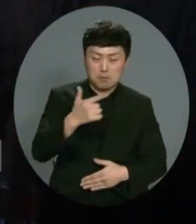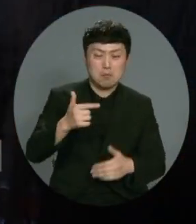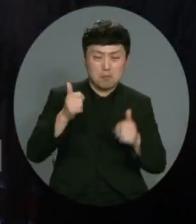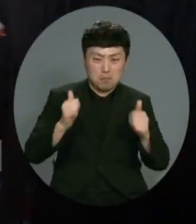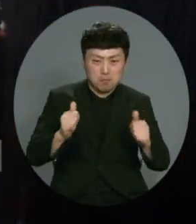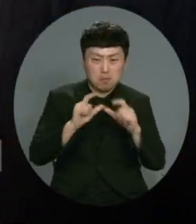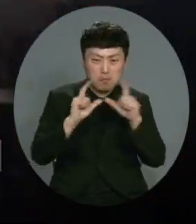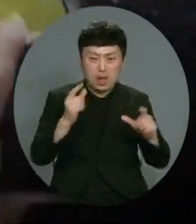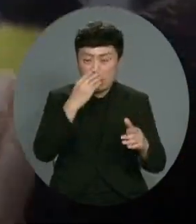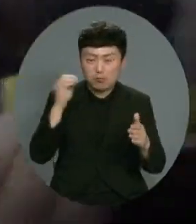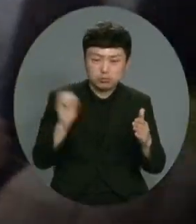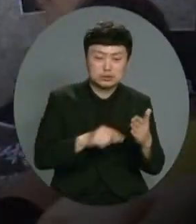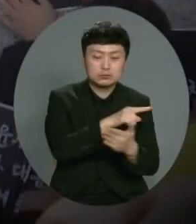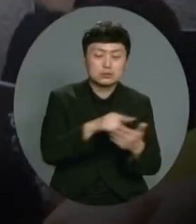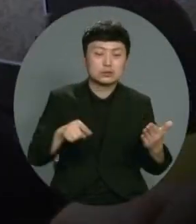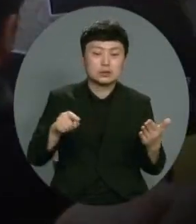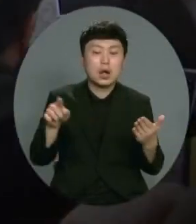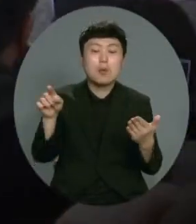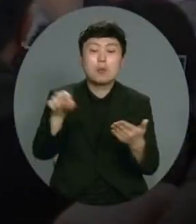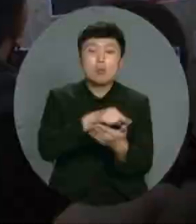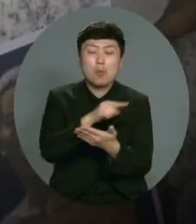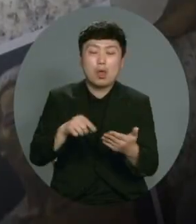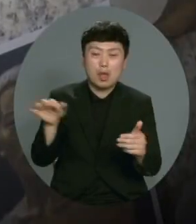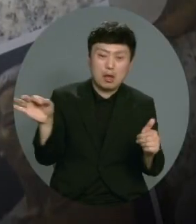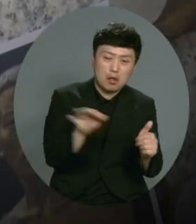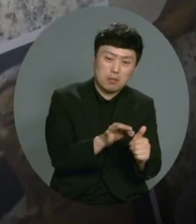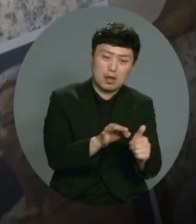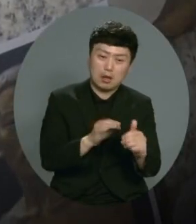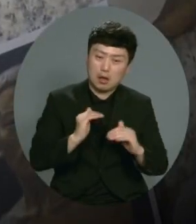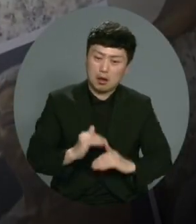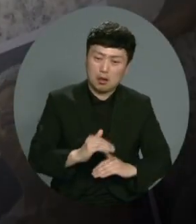거스르면서 피해자에 대한 배상이나 제대로 이루어질지